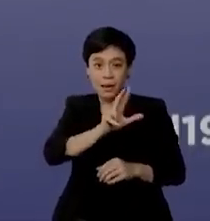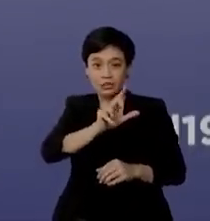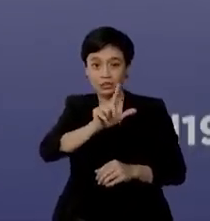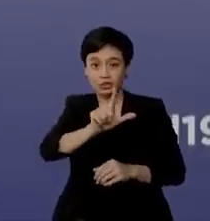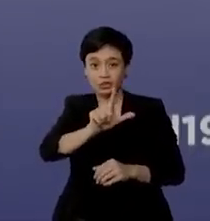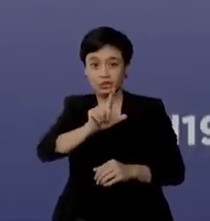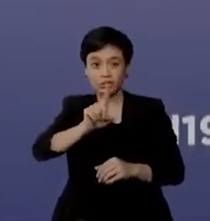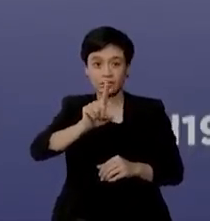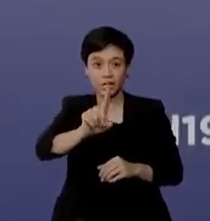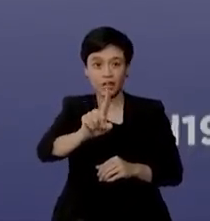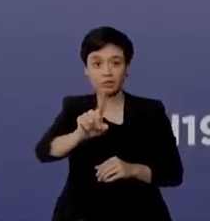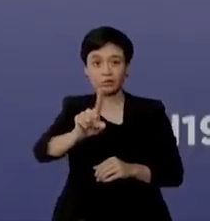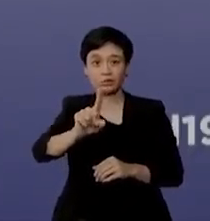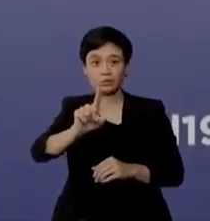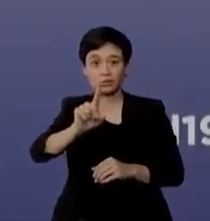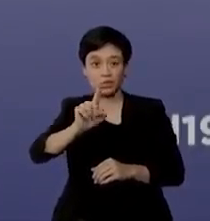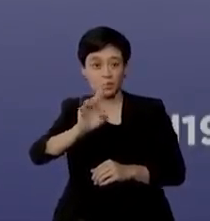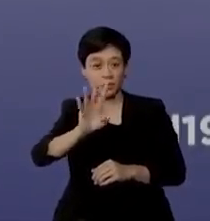870